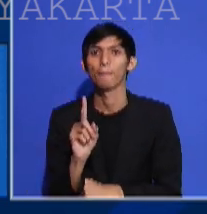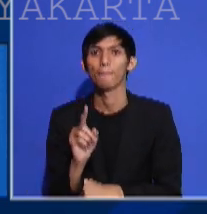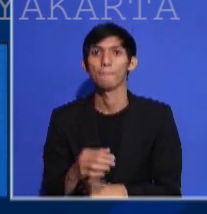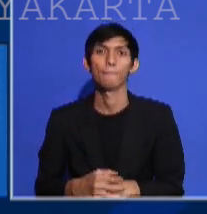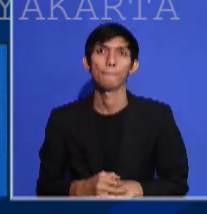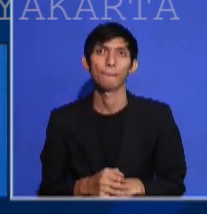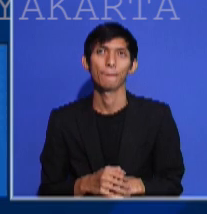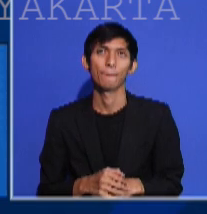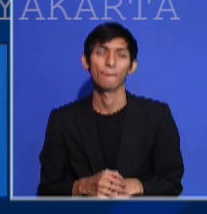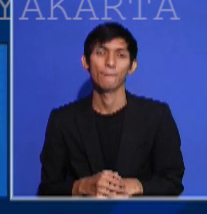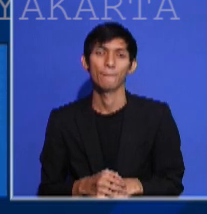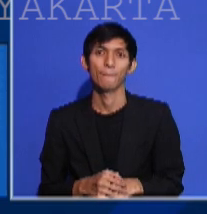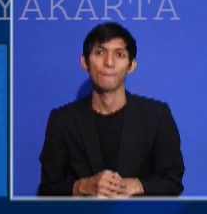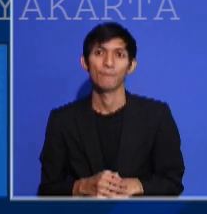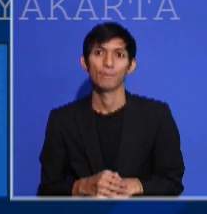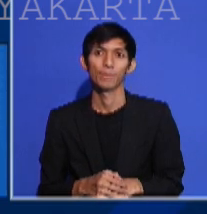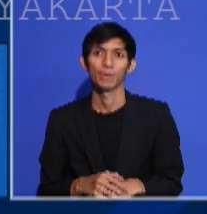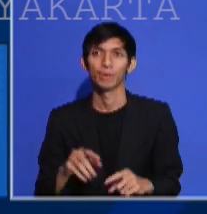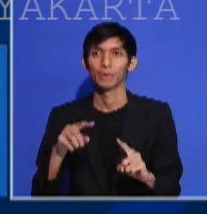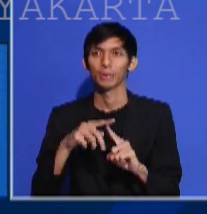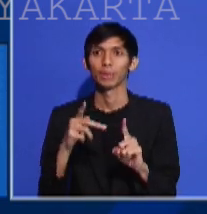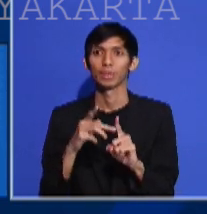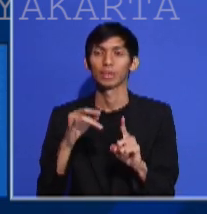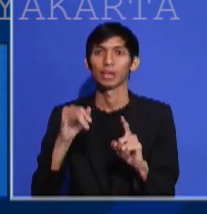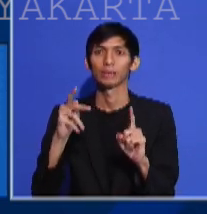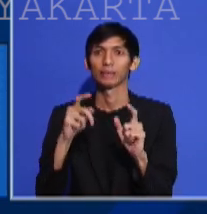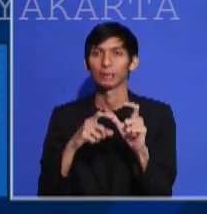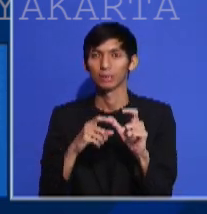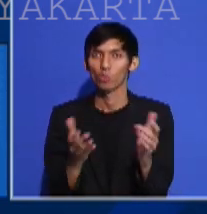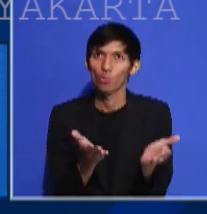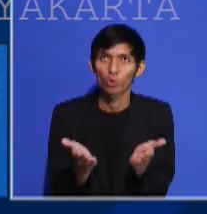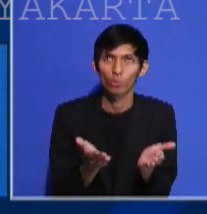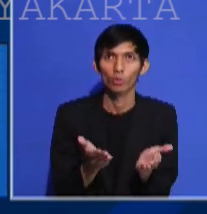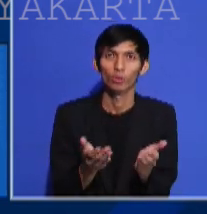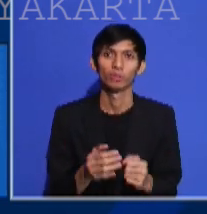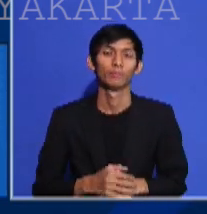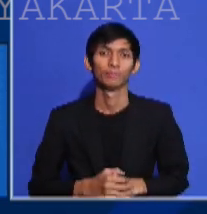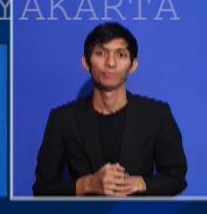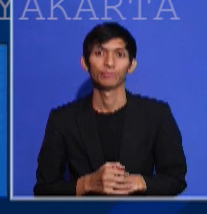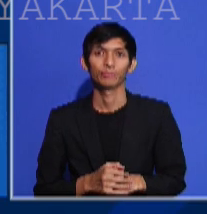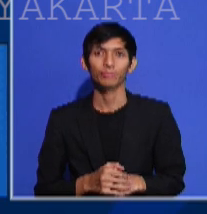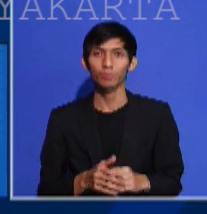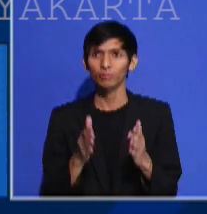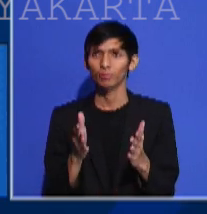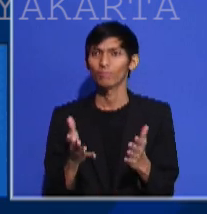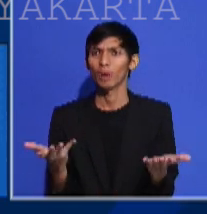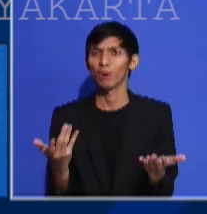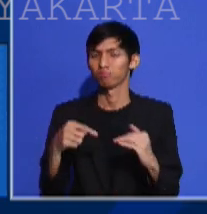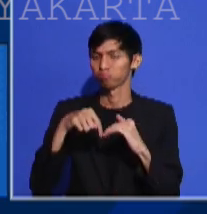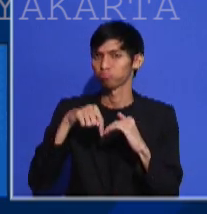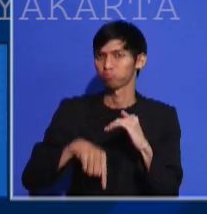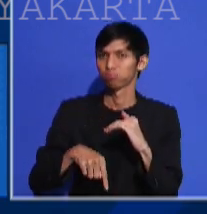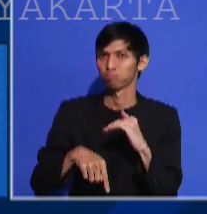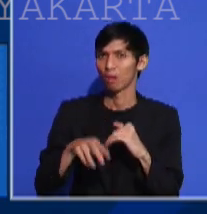lebih di pematangan teknik sih he ya bagian mana nih kita kita lebih jelas lagi lebih dalam lagi nih